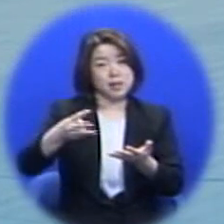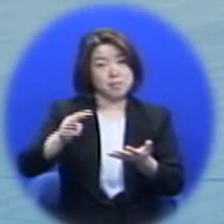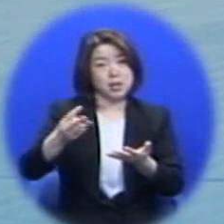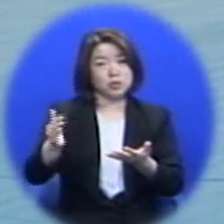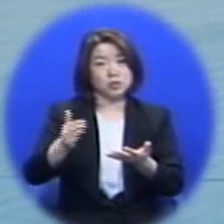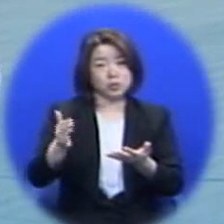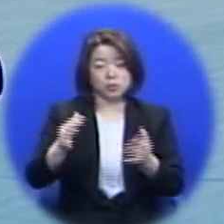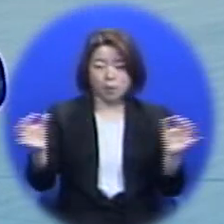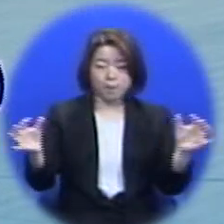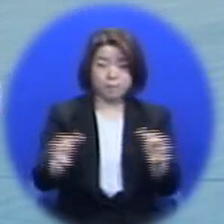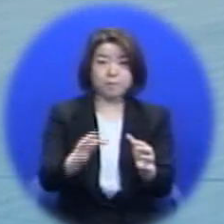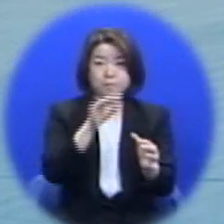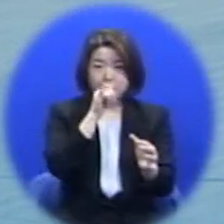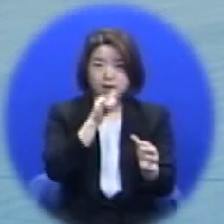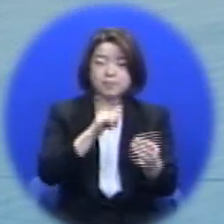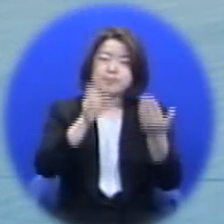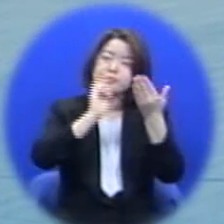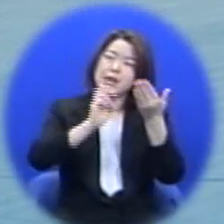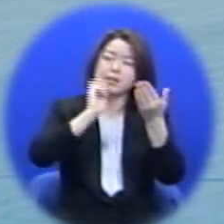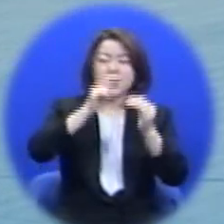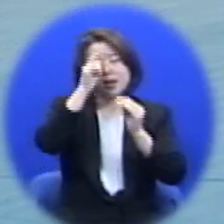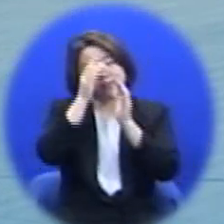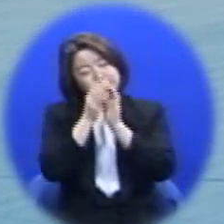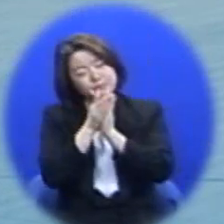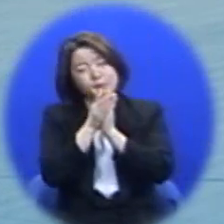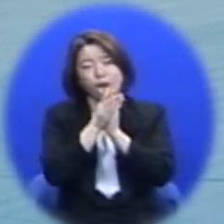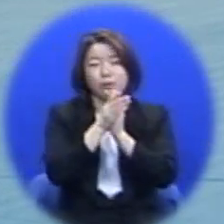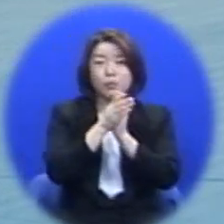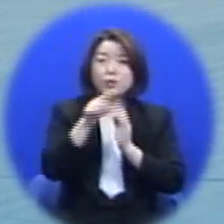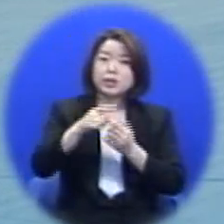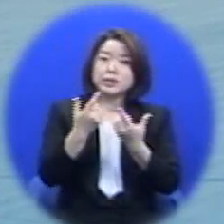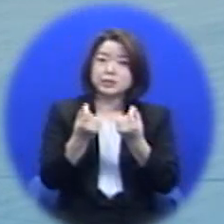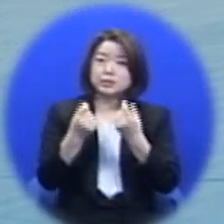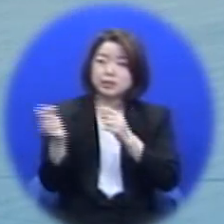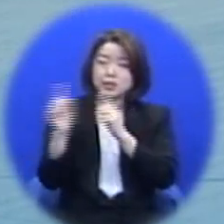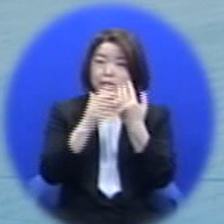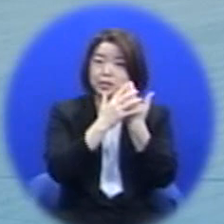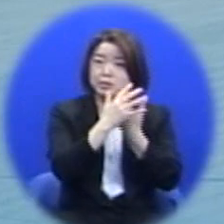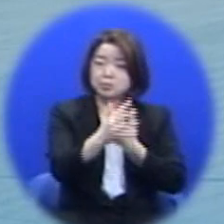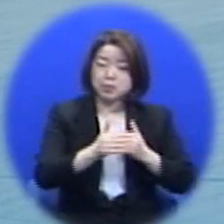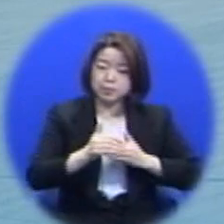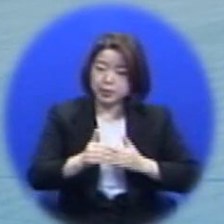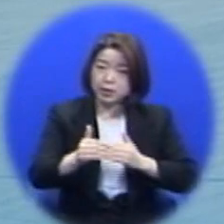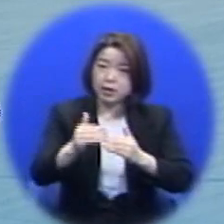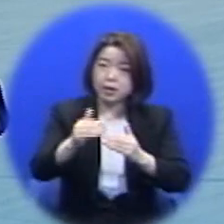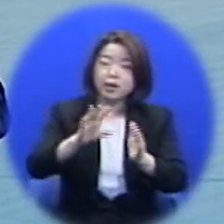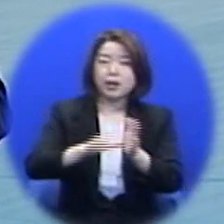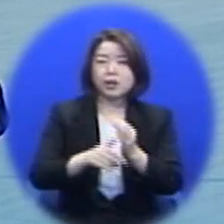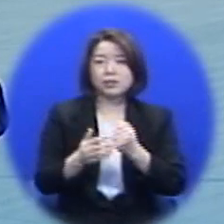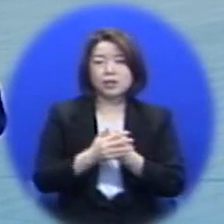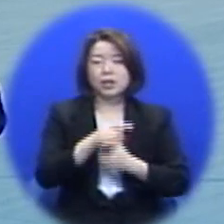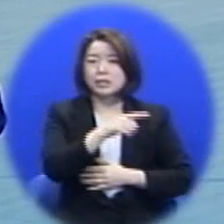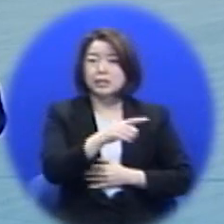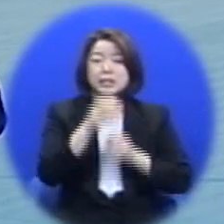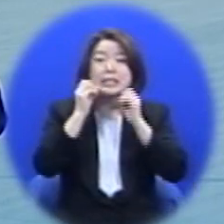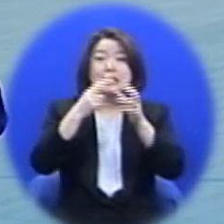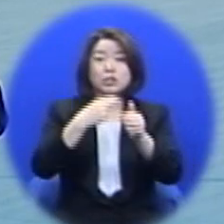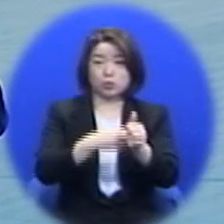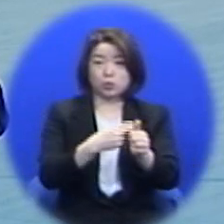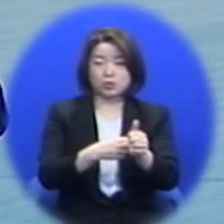모였습니다. 찬송하고 기도하고 그렇게 집회가 진행이 되는데 이 펜윅 선교사님이